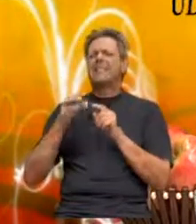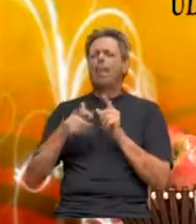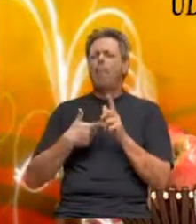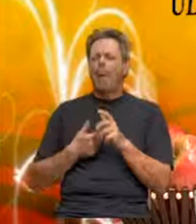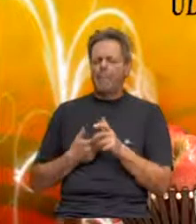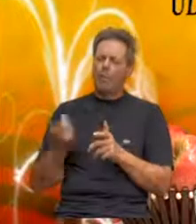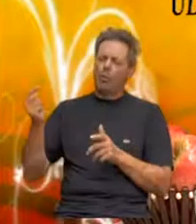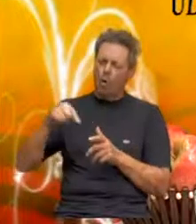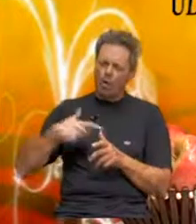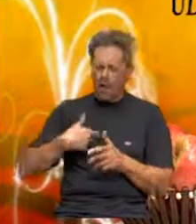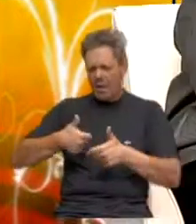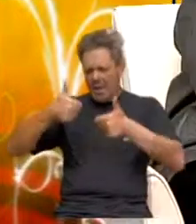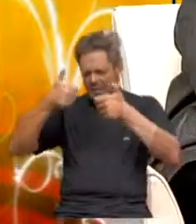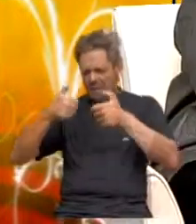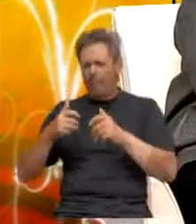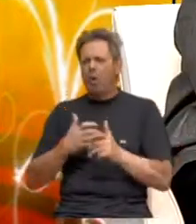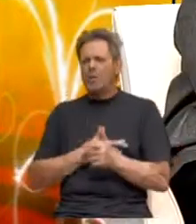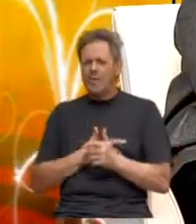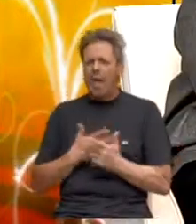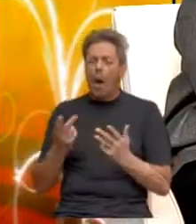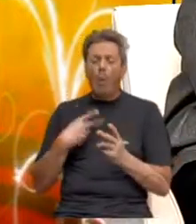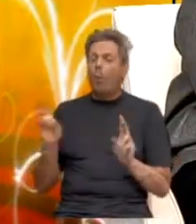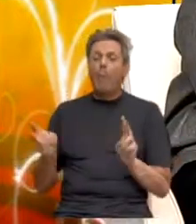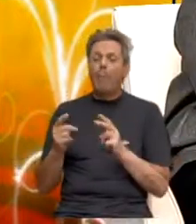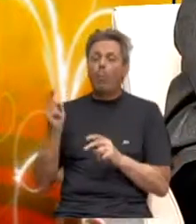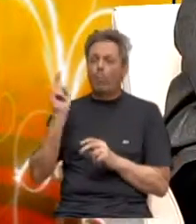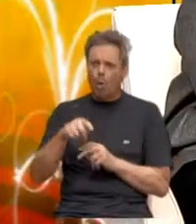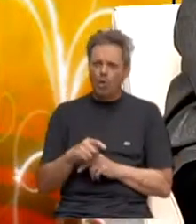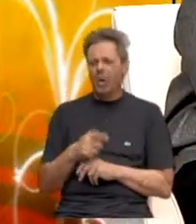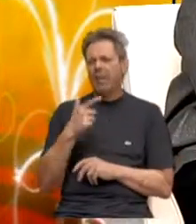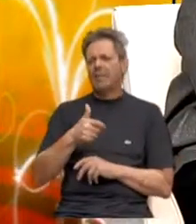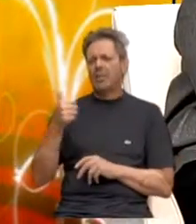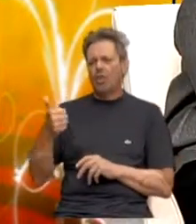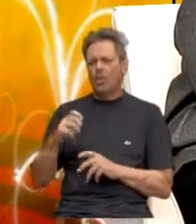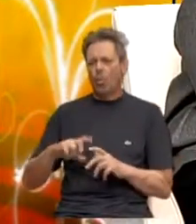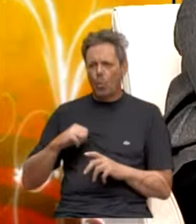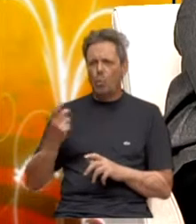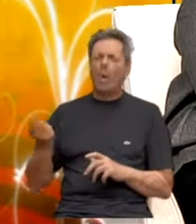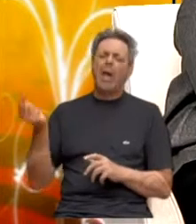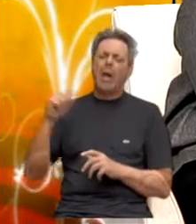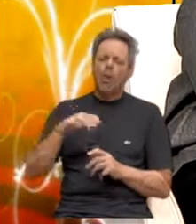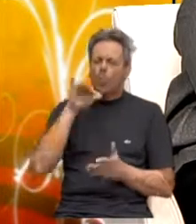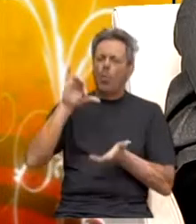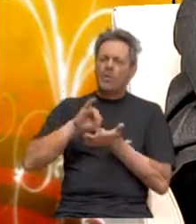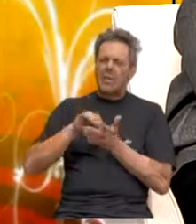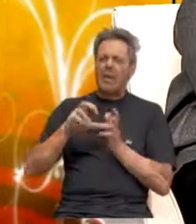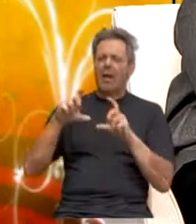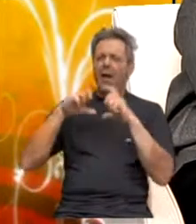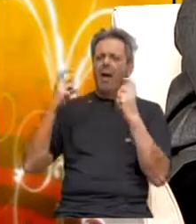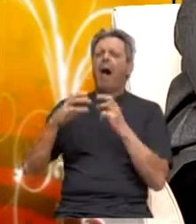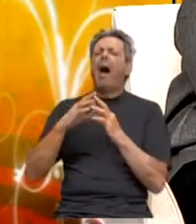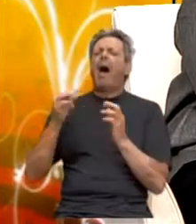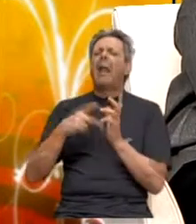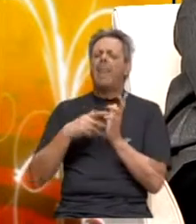Dođite, pridružite se, snimamo srce, a za sve one koji ne mogu doći na Cvjetni trg 26. ujutro, neka dođu u centar Arenu. Tamo